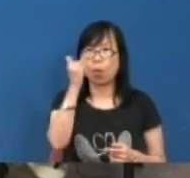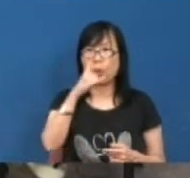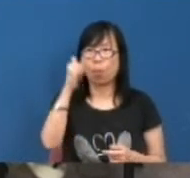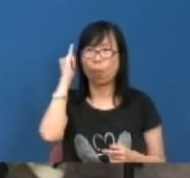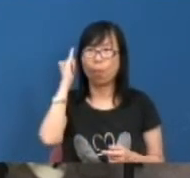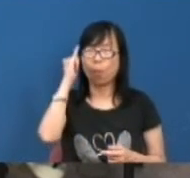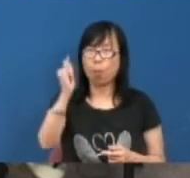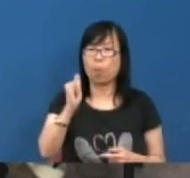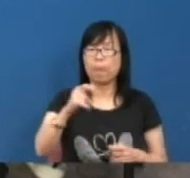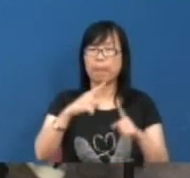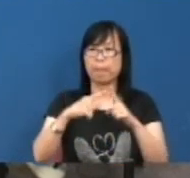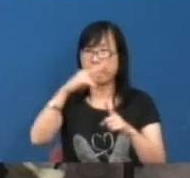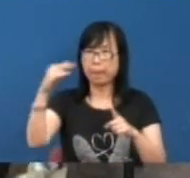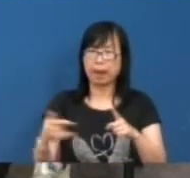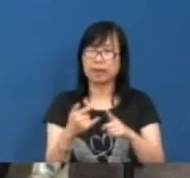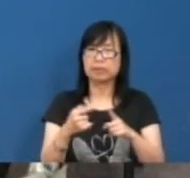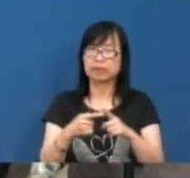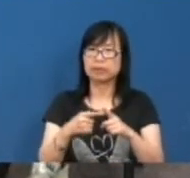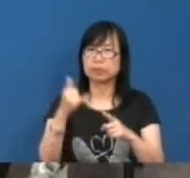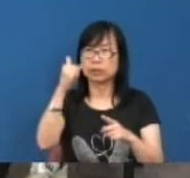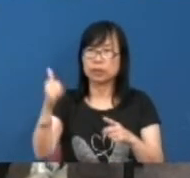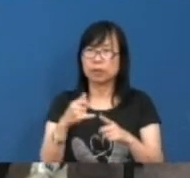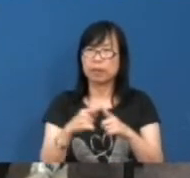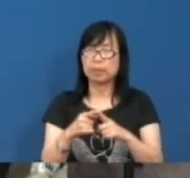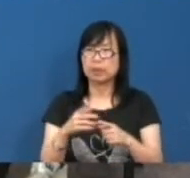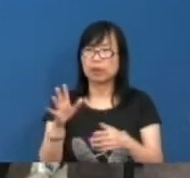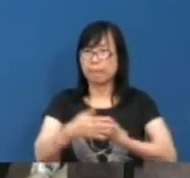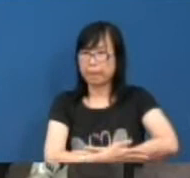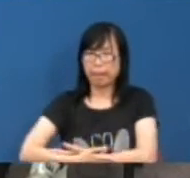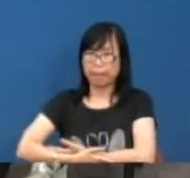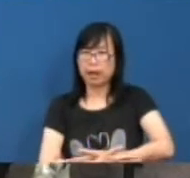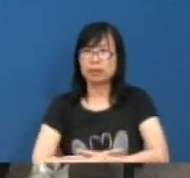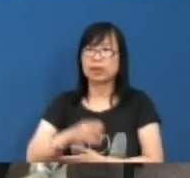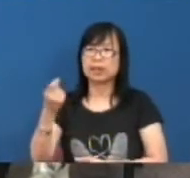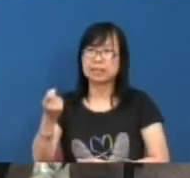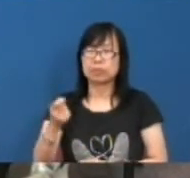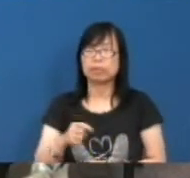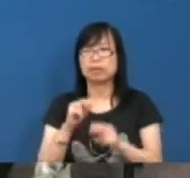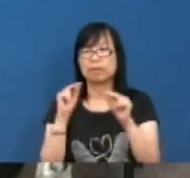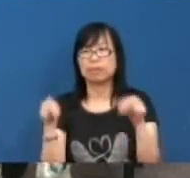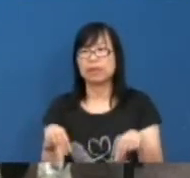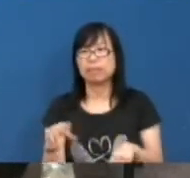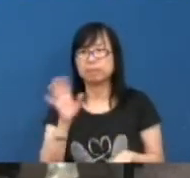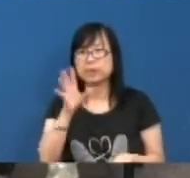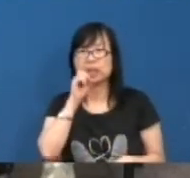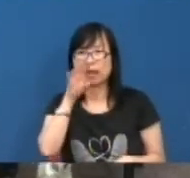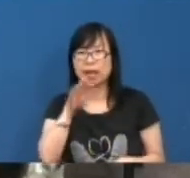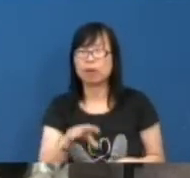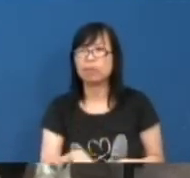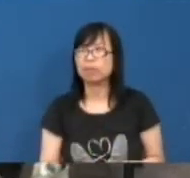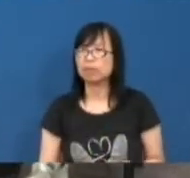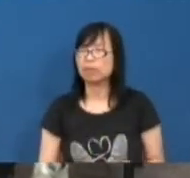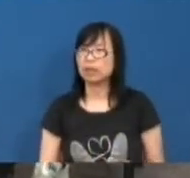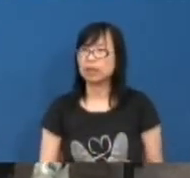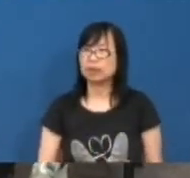啊，即係都幾大嘅比例啦。咁你話嬰兒啊、B B 嗰啲就即係都仲係小問題啦，佢未識嘈啊嘛。咁但係如果即